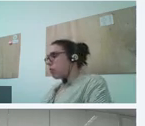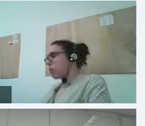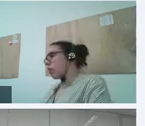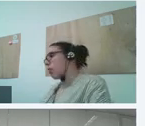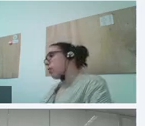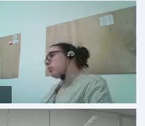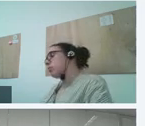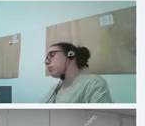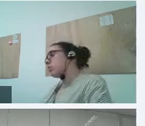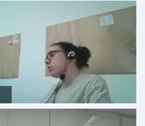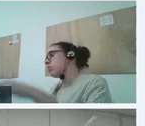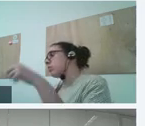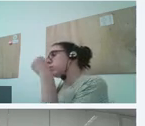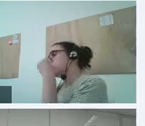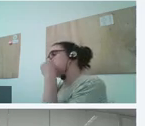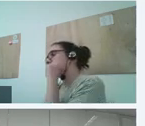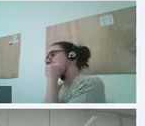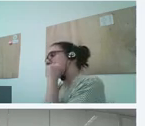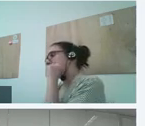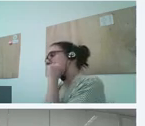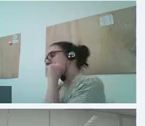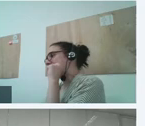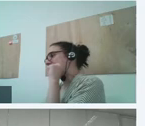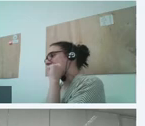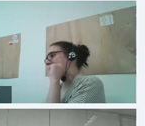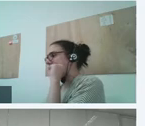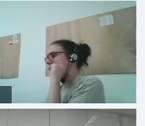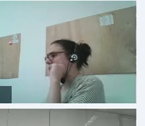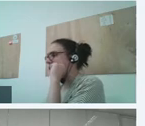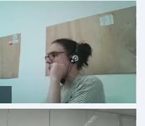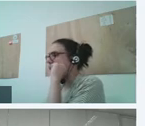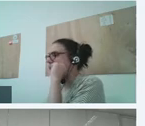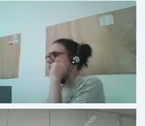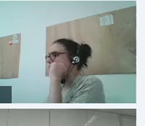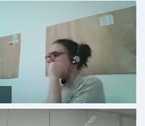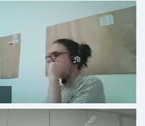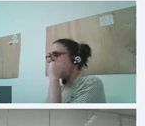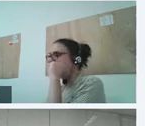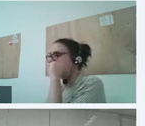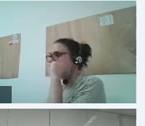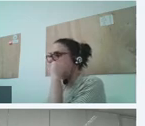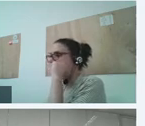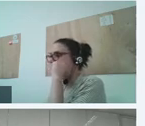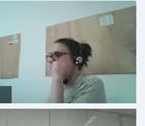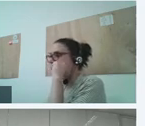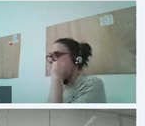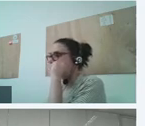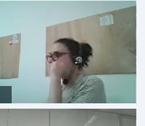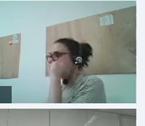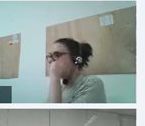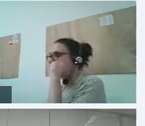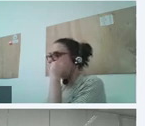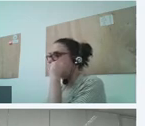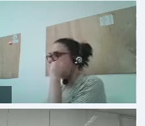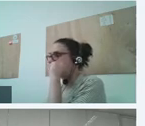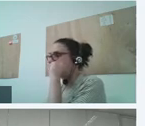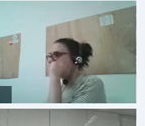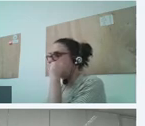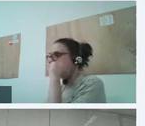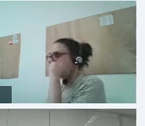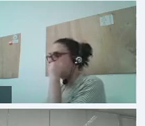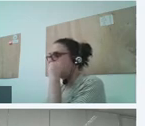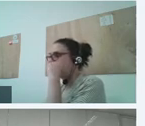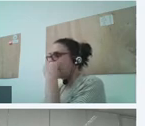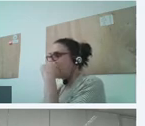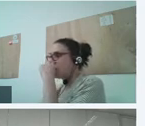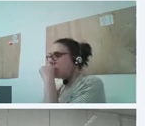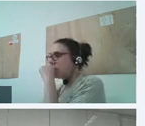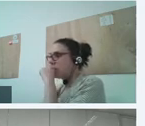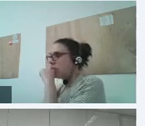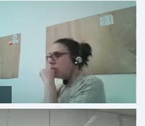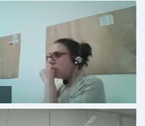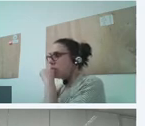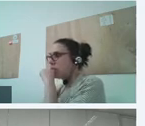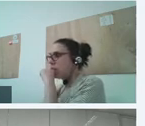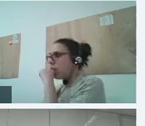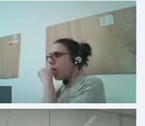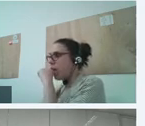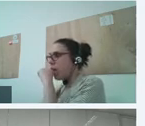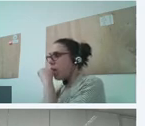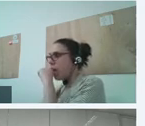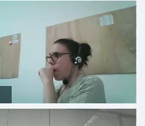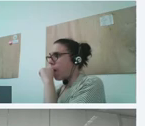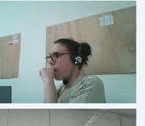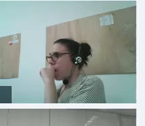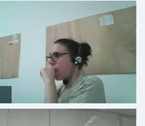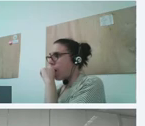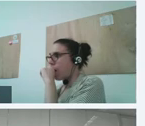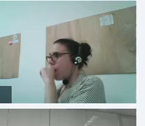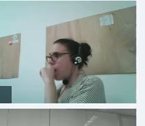o reimpiego totale o sostanziale del database. Non c'è il tempo, ma vi garantisco che qua